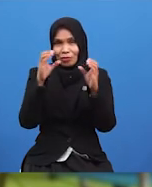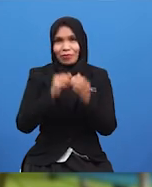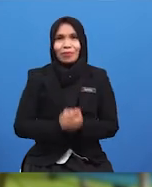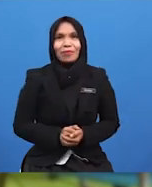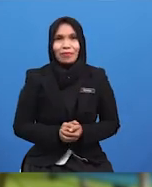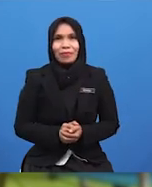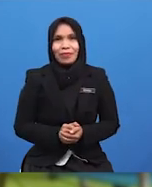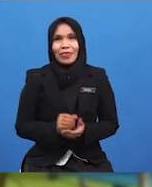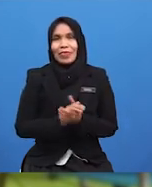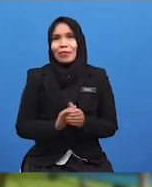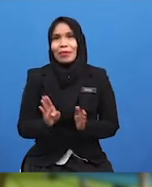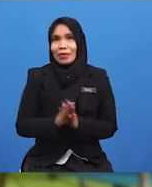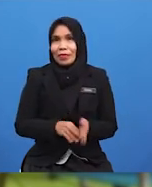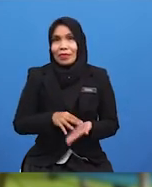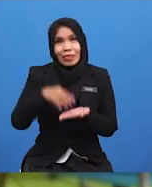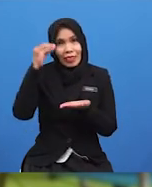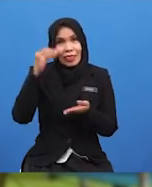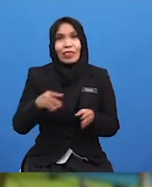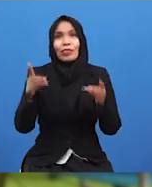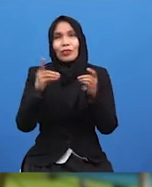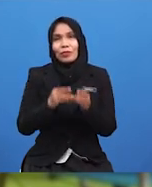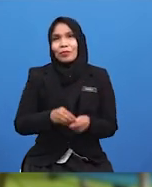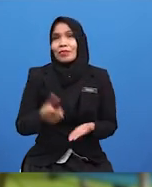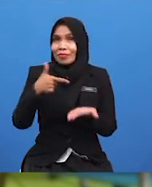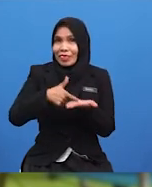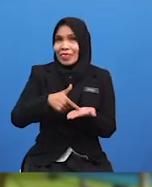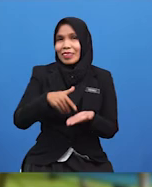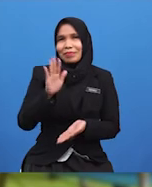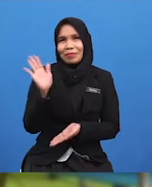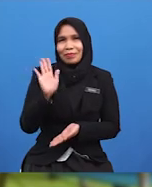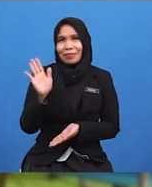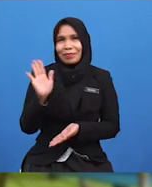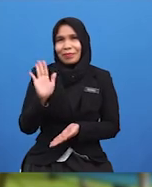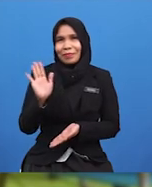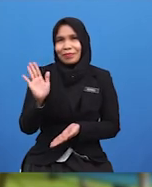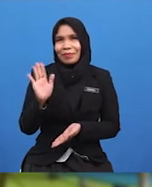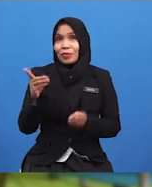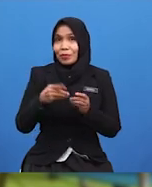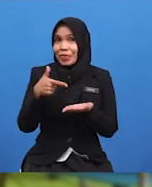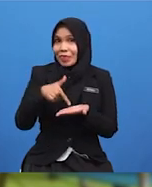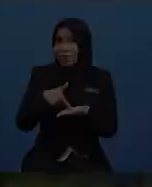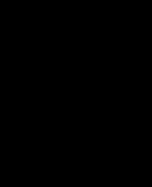Mimi Selama belajar jumpa lagi bye jumpa lagi